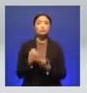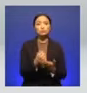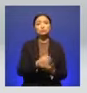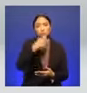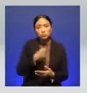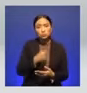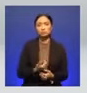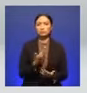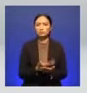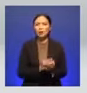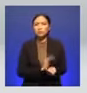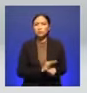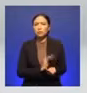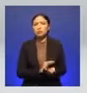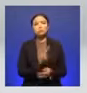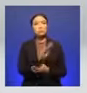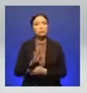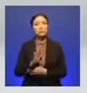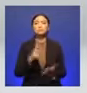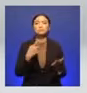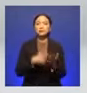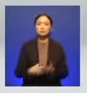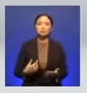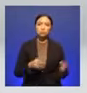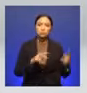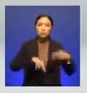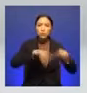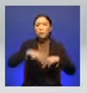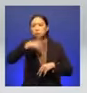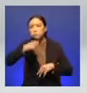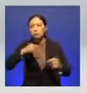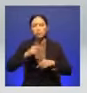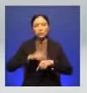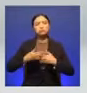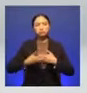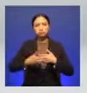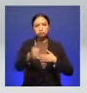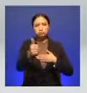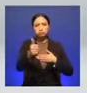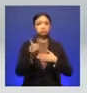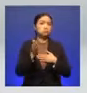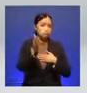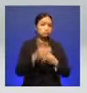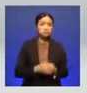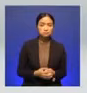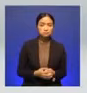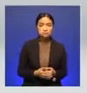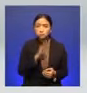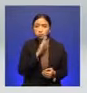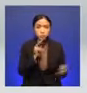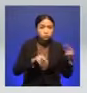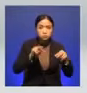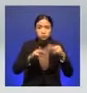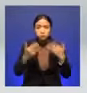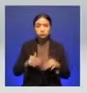ศเนี่ยสามารถที่จะมีระบบหลักประกันในการดูแลผู้สูงอายุในระยะยาวได้คราวนี้พอมีการดูแลก็ต้องมี